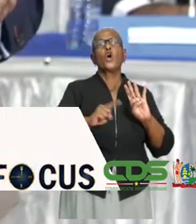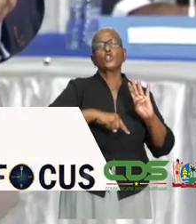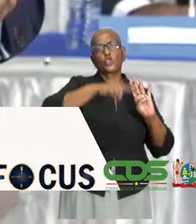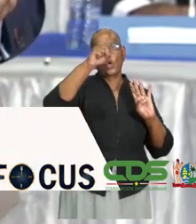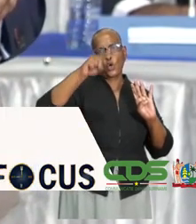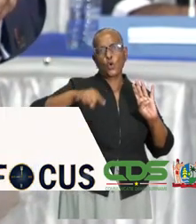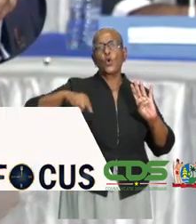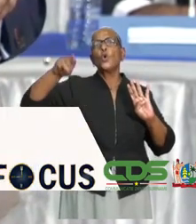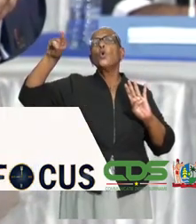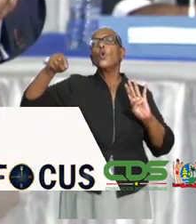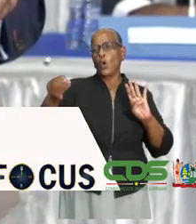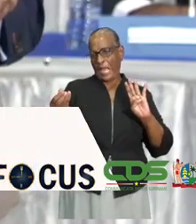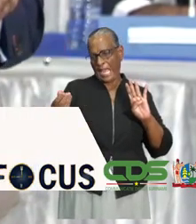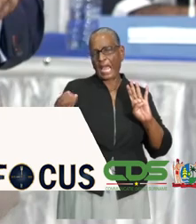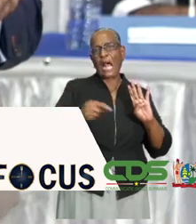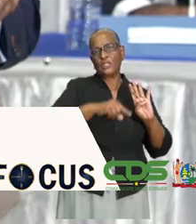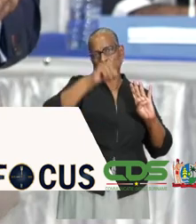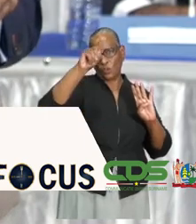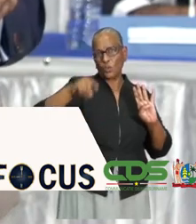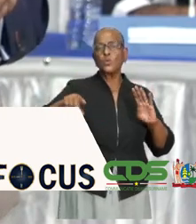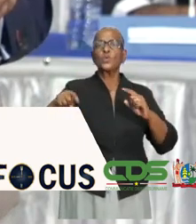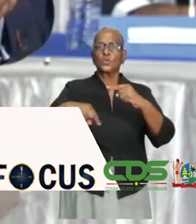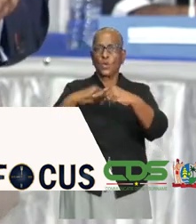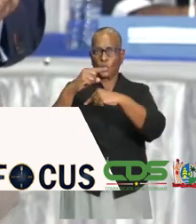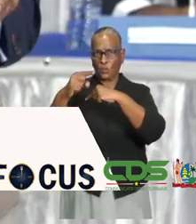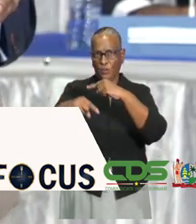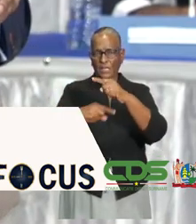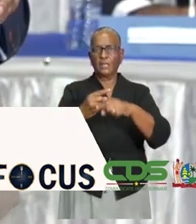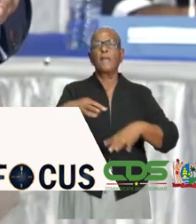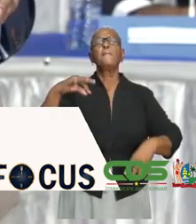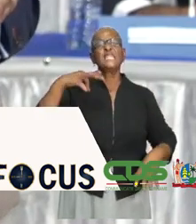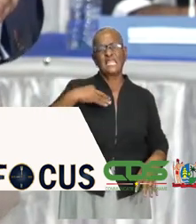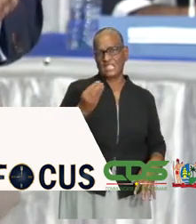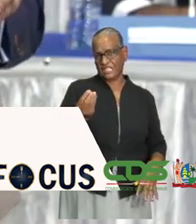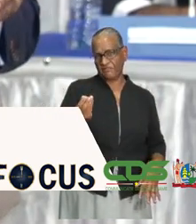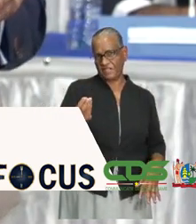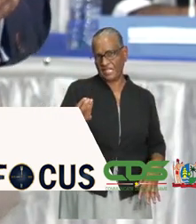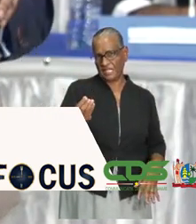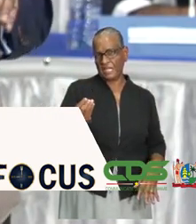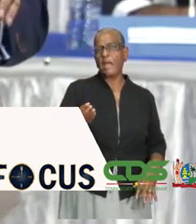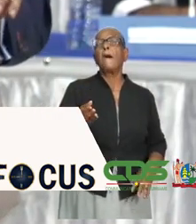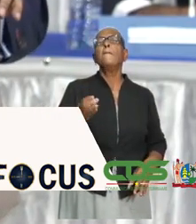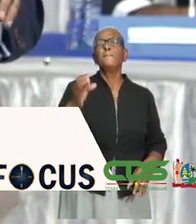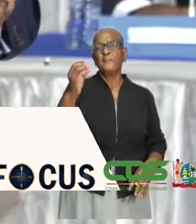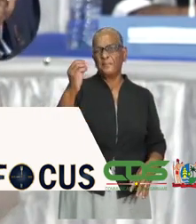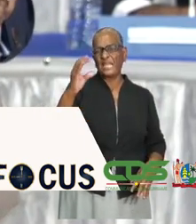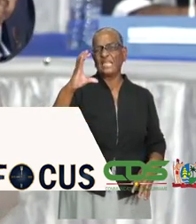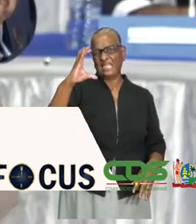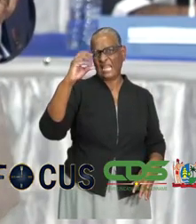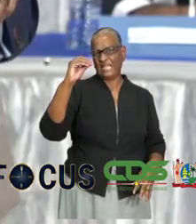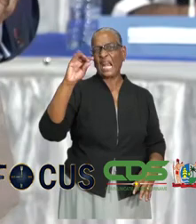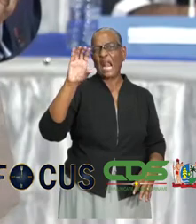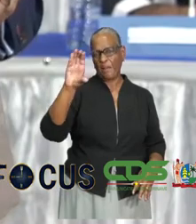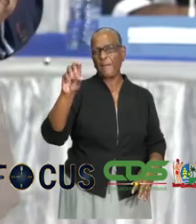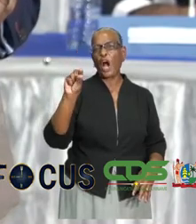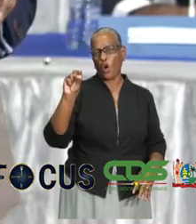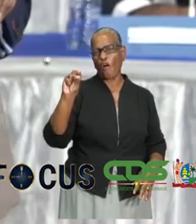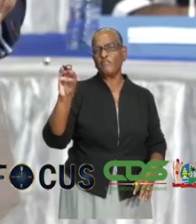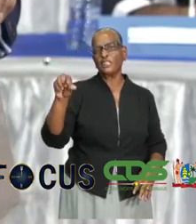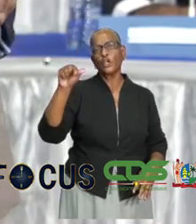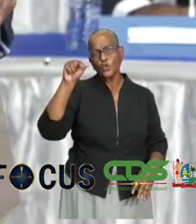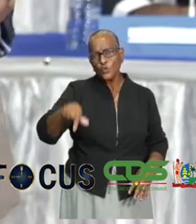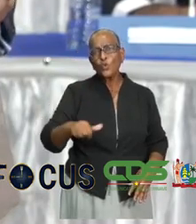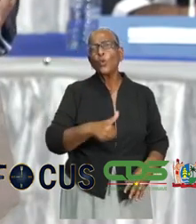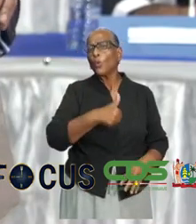koersontwikkeling. Daarmee zijn we bezig, de minister van Financiën. Is met de governor bezig, met een goed plan. Zij kunnen u